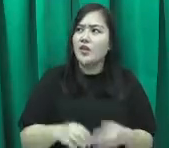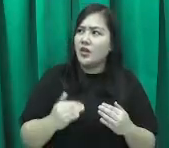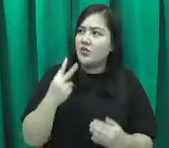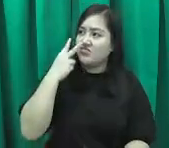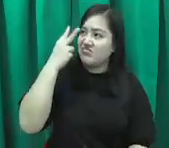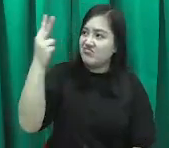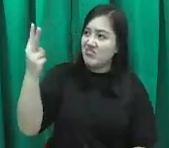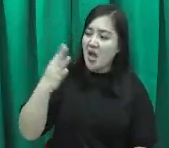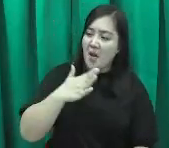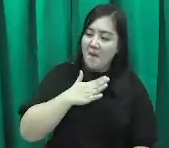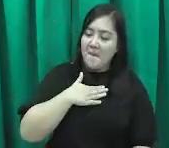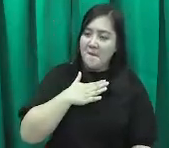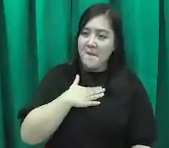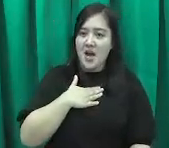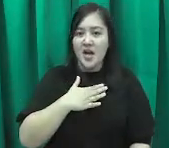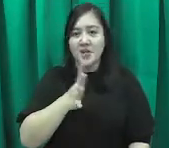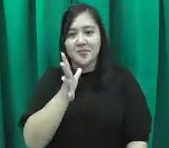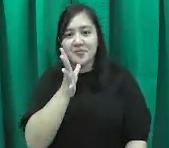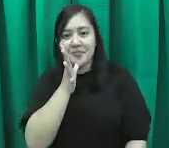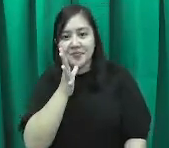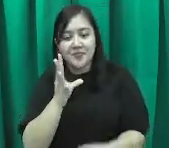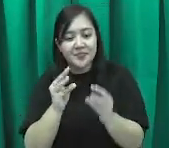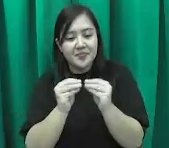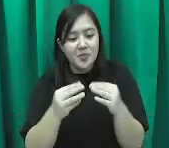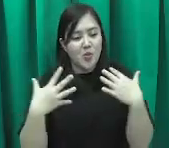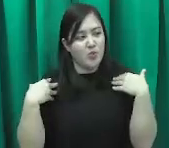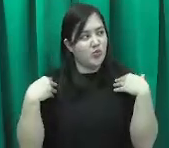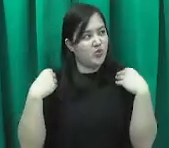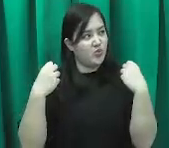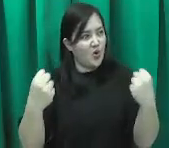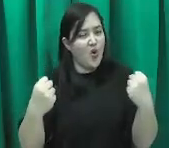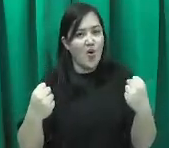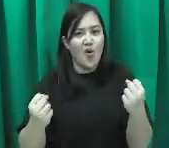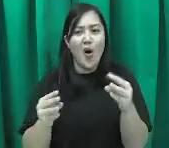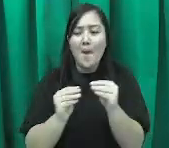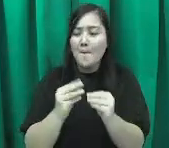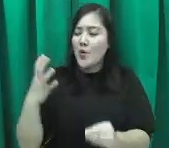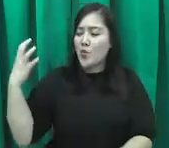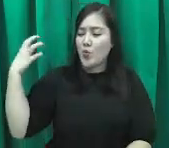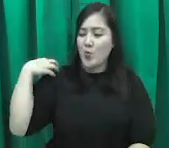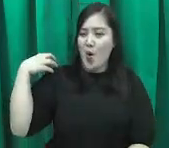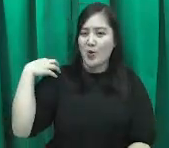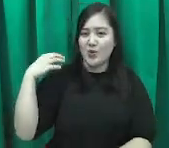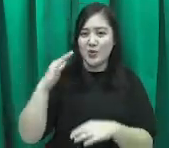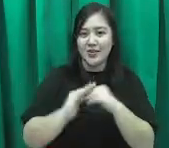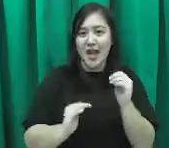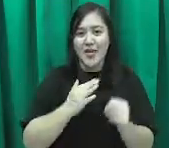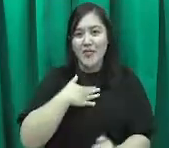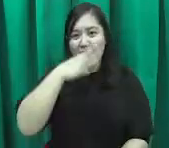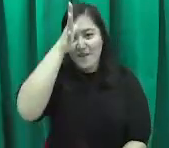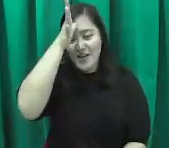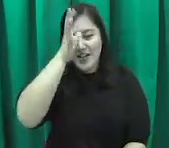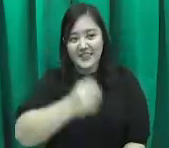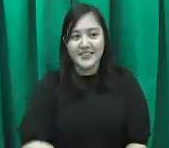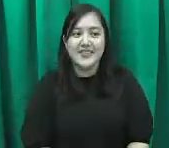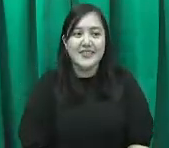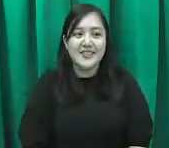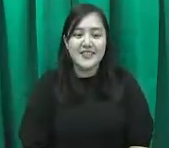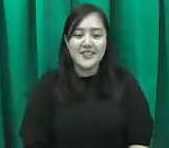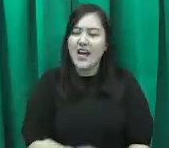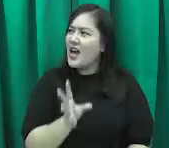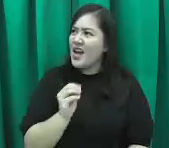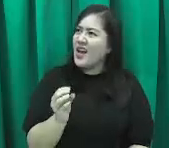tatay. May division. Mas boss si nanay kaysa kay tatay. Yun, diba? Si tatay kuripot.